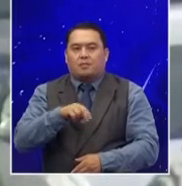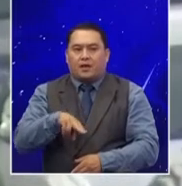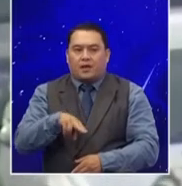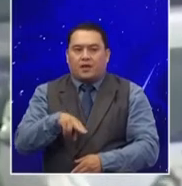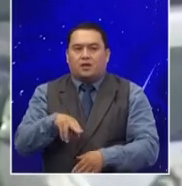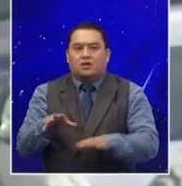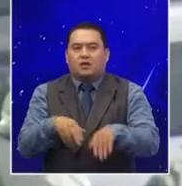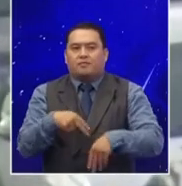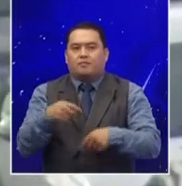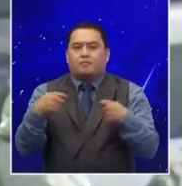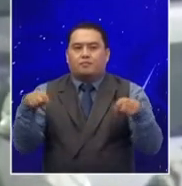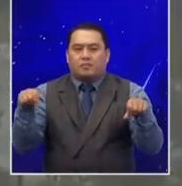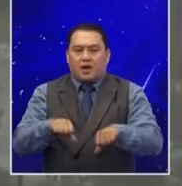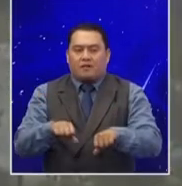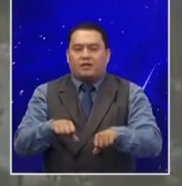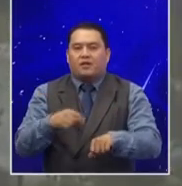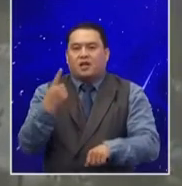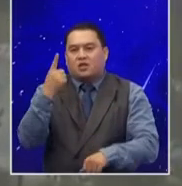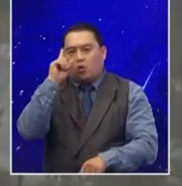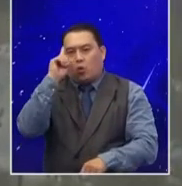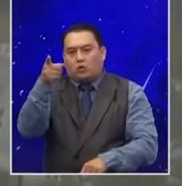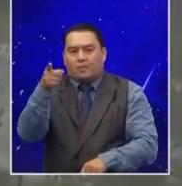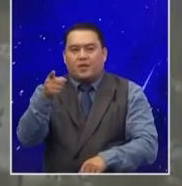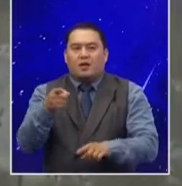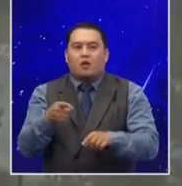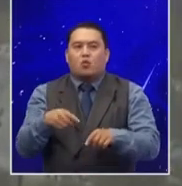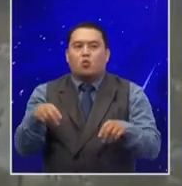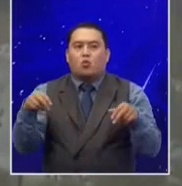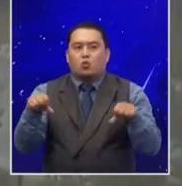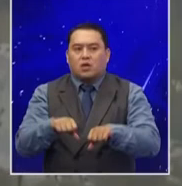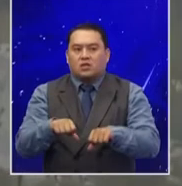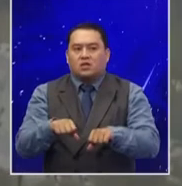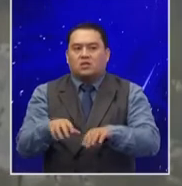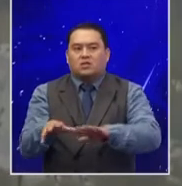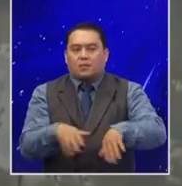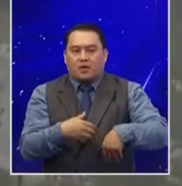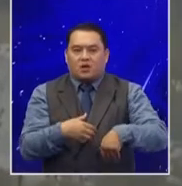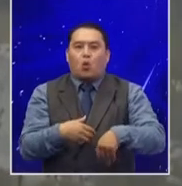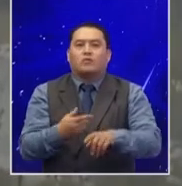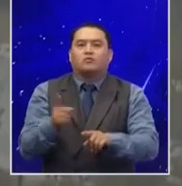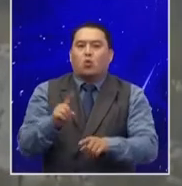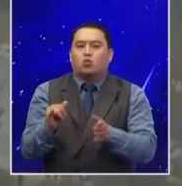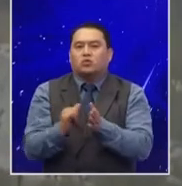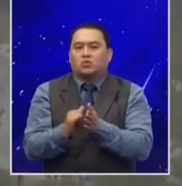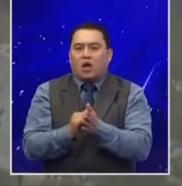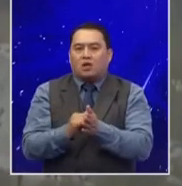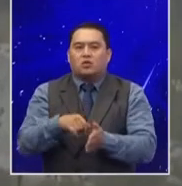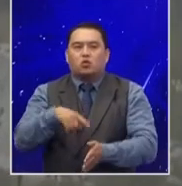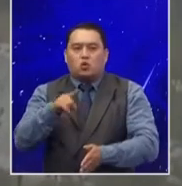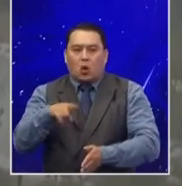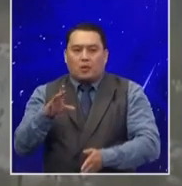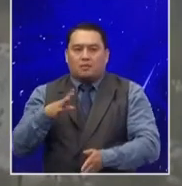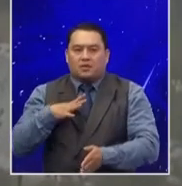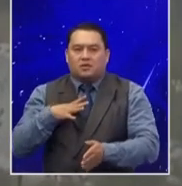или лишение водительских прав сроком на 1 год. Водительское удостоверение изъято. Установлено, что ранее дипломатический номер